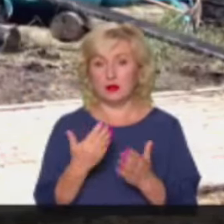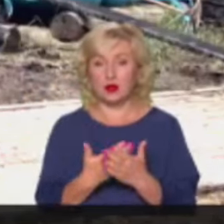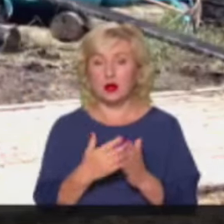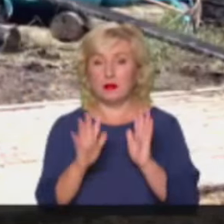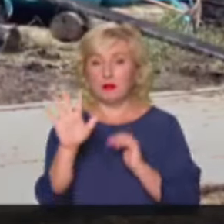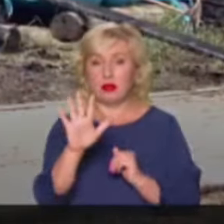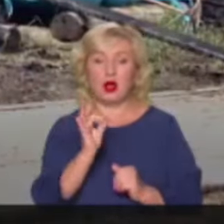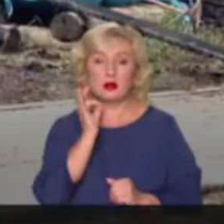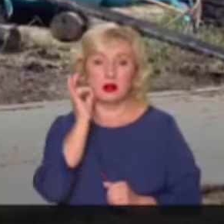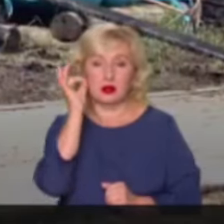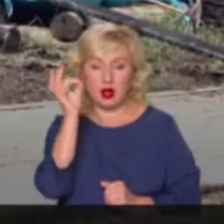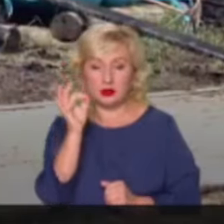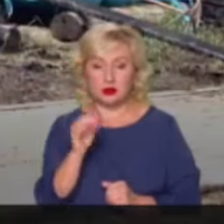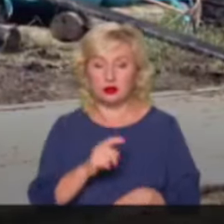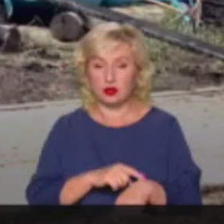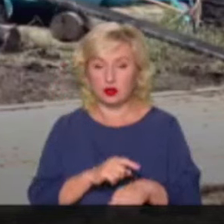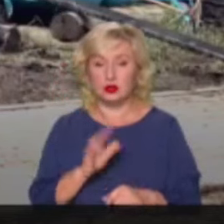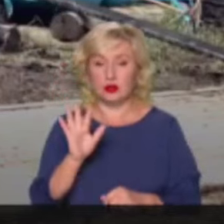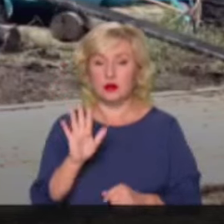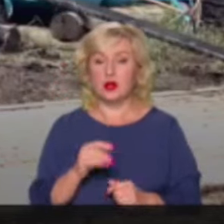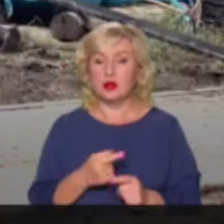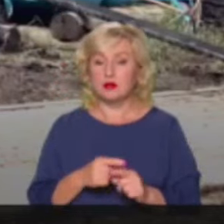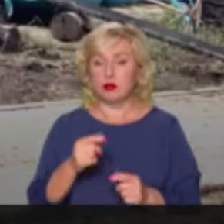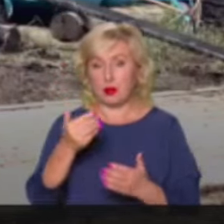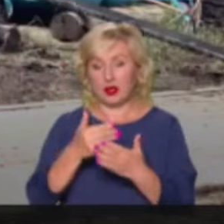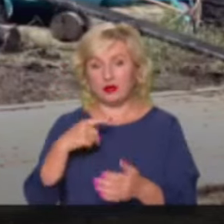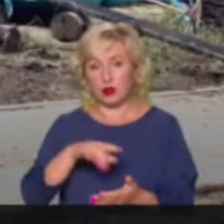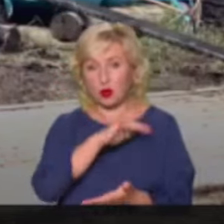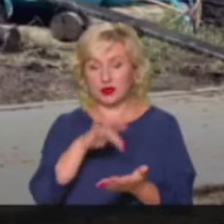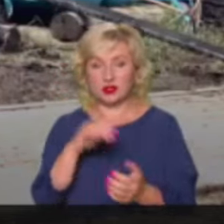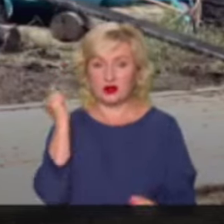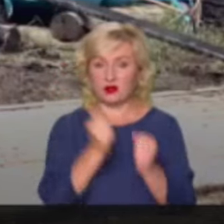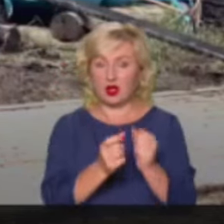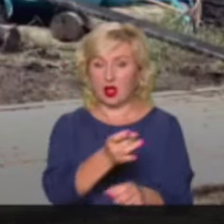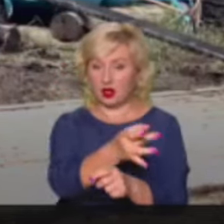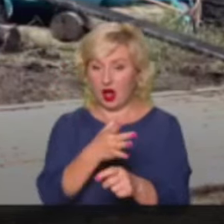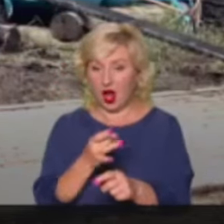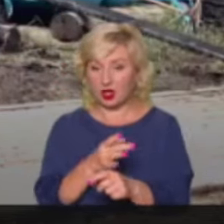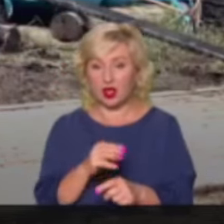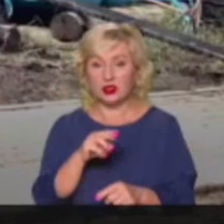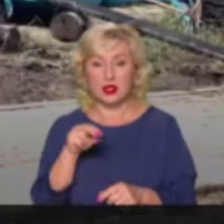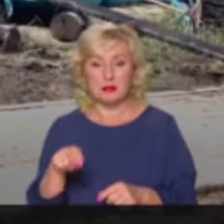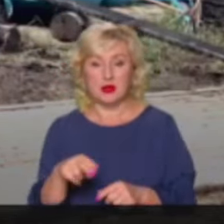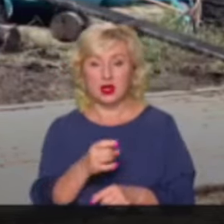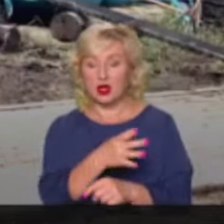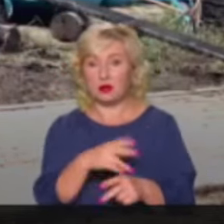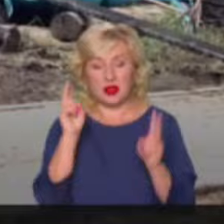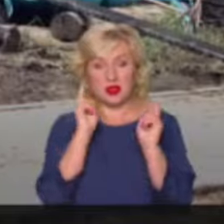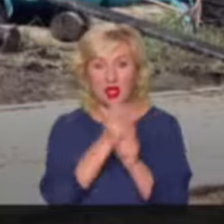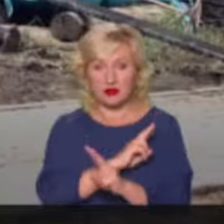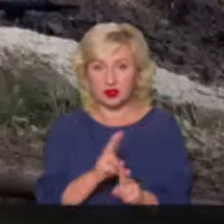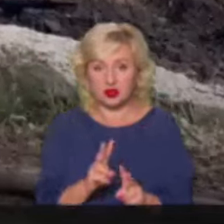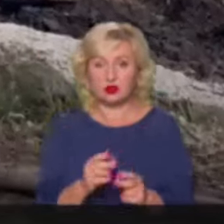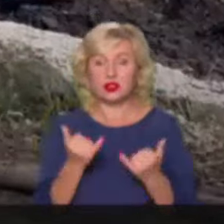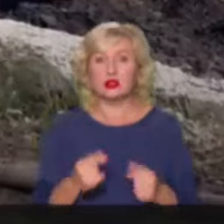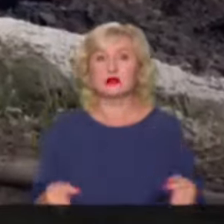ранку. За попередньою інформацією, по місту вони вдарили ракетами. Яким саме типом ракет, невідомо. Зараз це